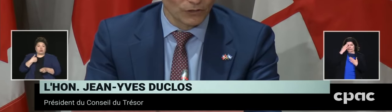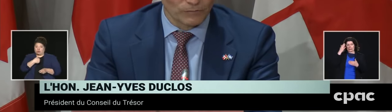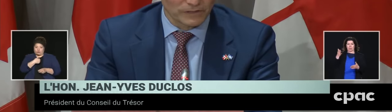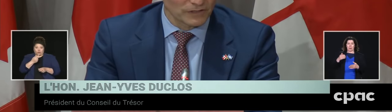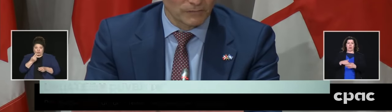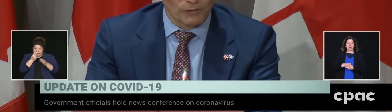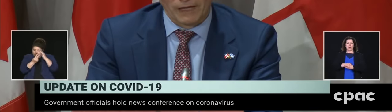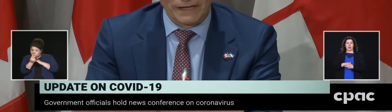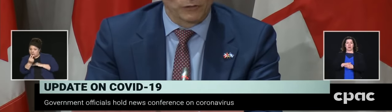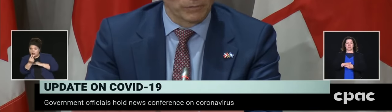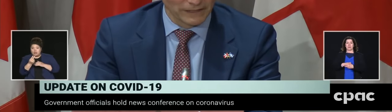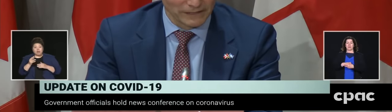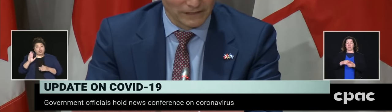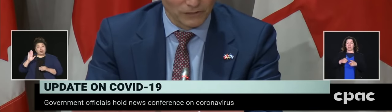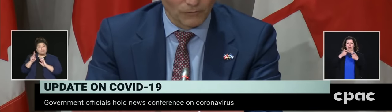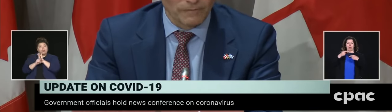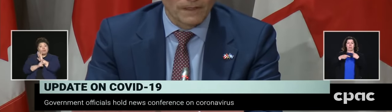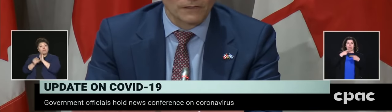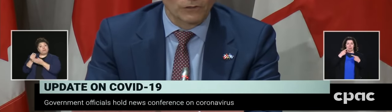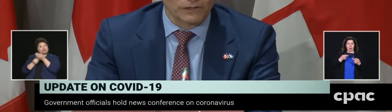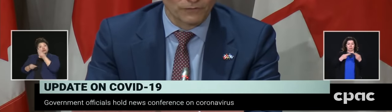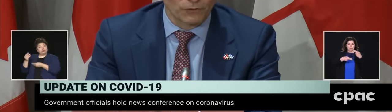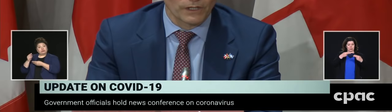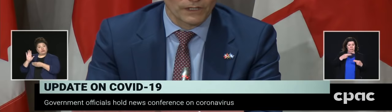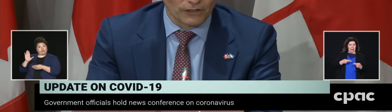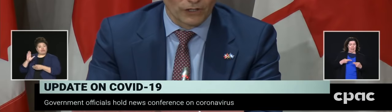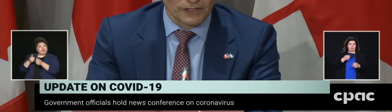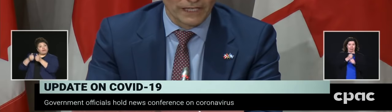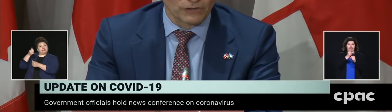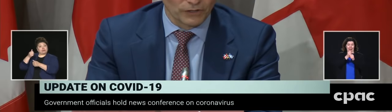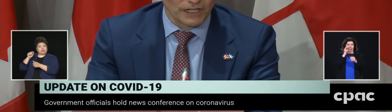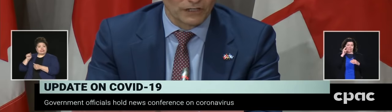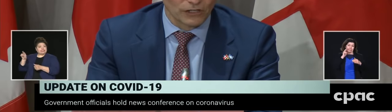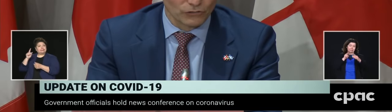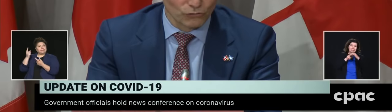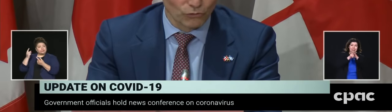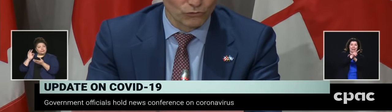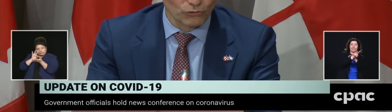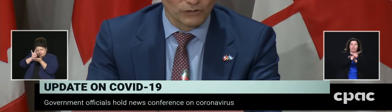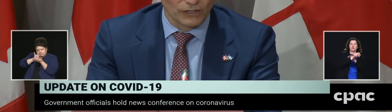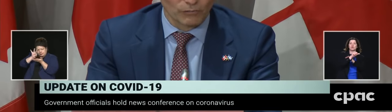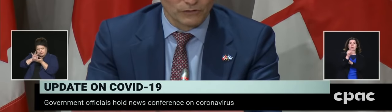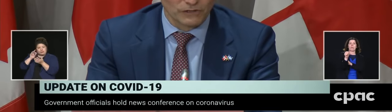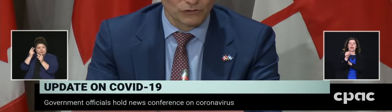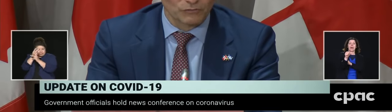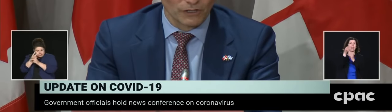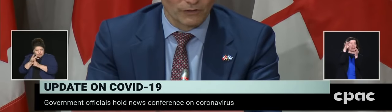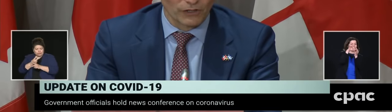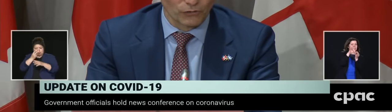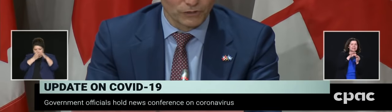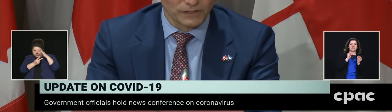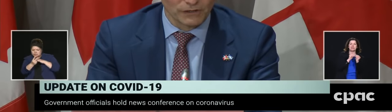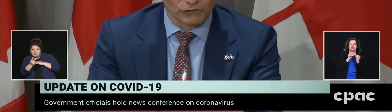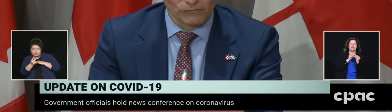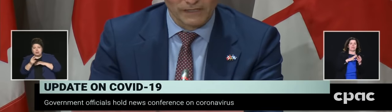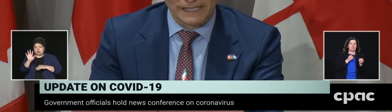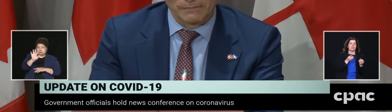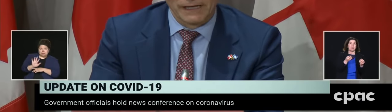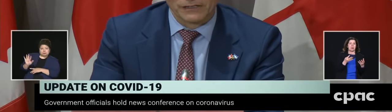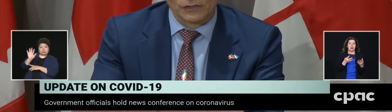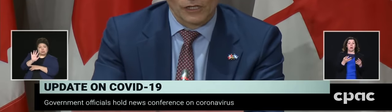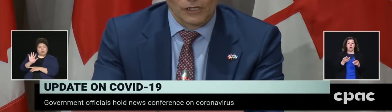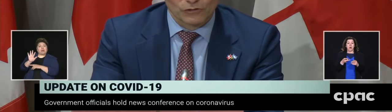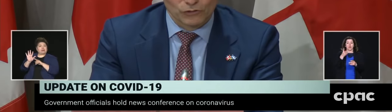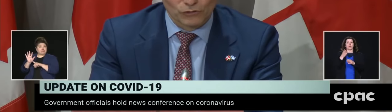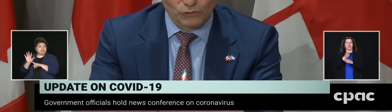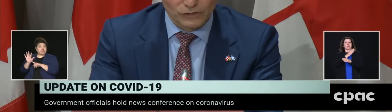prévision, mais ce n'est pas un travail de précision. Donc, il faut reconnaître qu'on est encore trop tôt dans le processus pour avoir une idée, non seulement de l